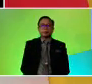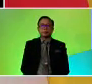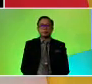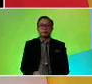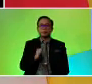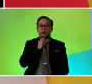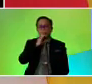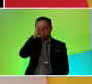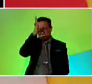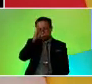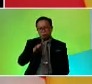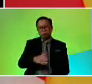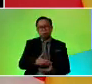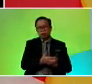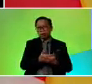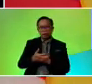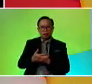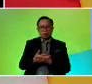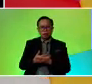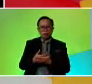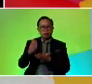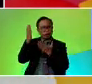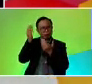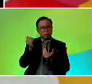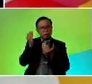anak-anak punya berharap dengan dengan